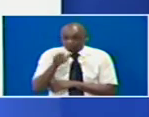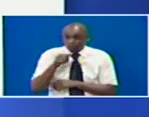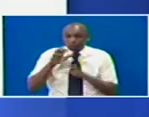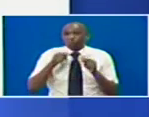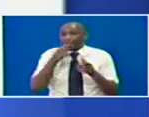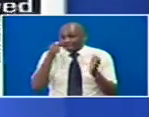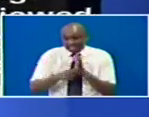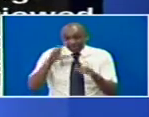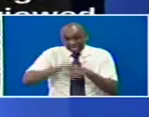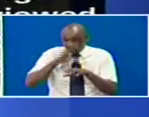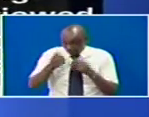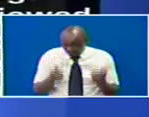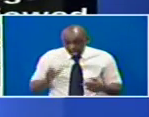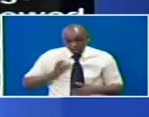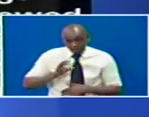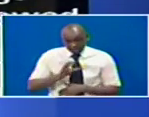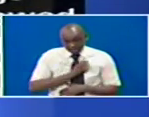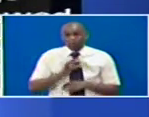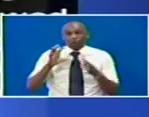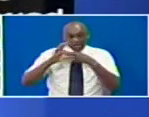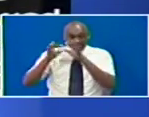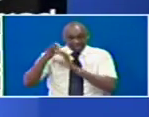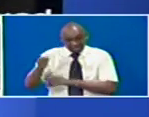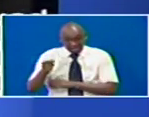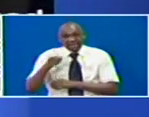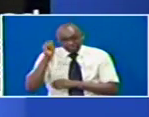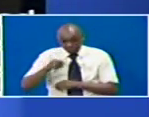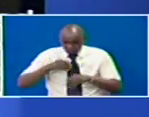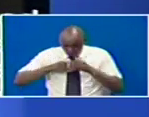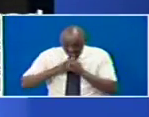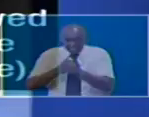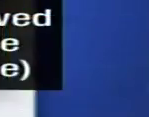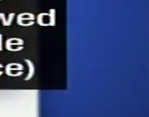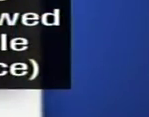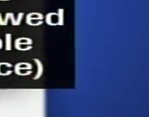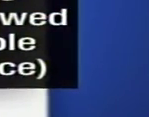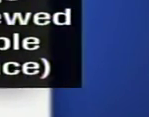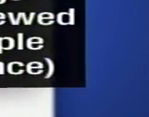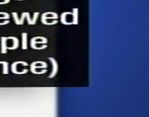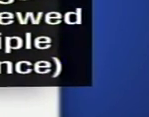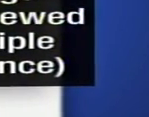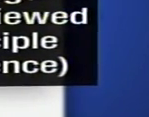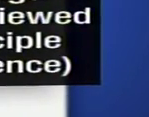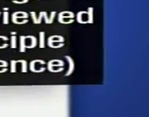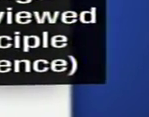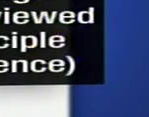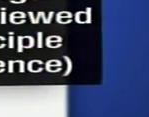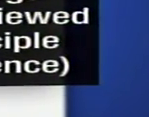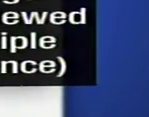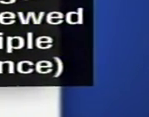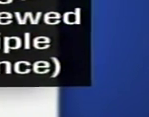na barua kutoka kwa kamati ya Olimpiki iliyokuwa nguzo ya kuongoza mkutano siku ya leo. Hata